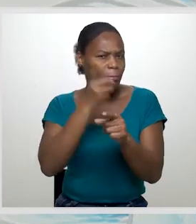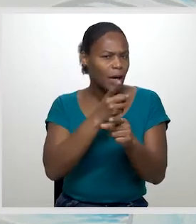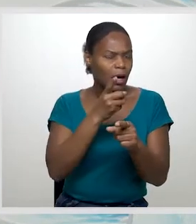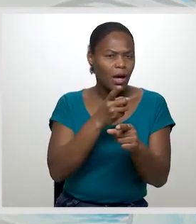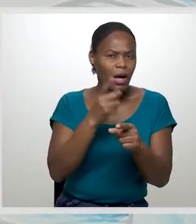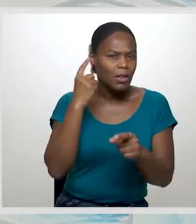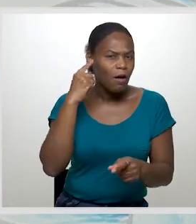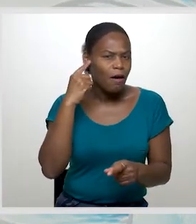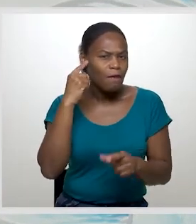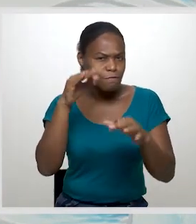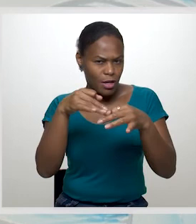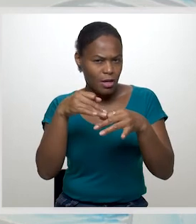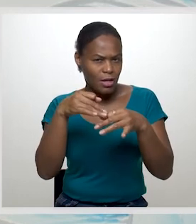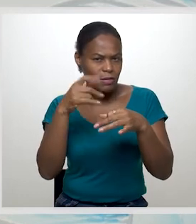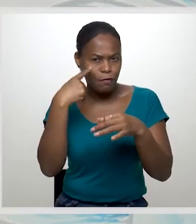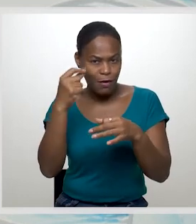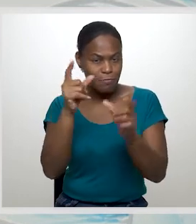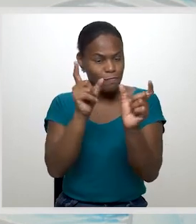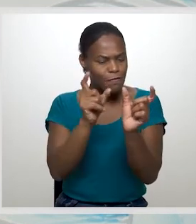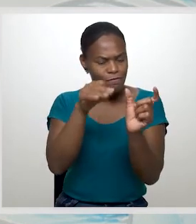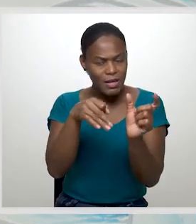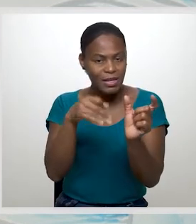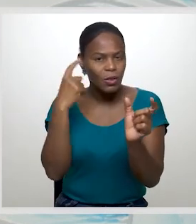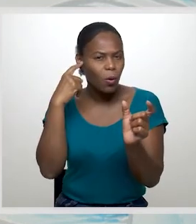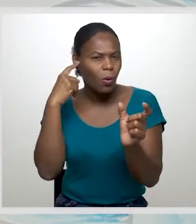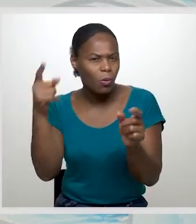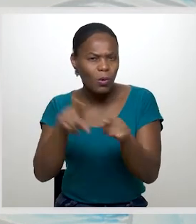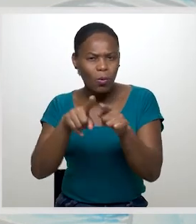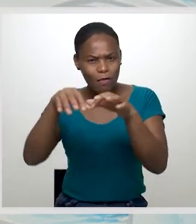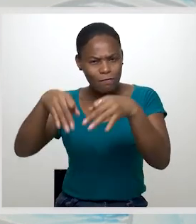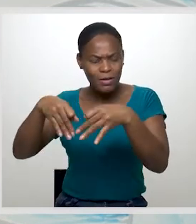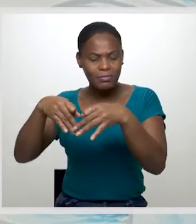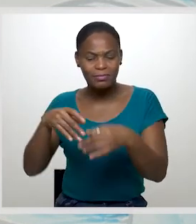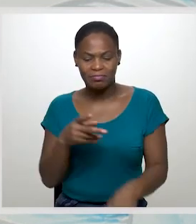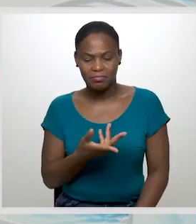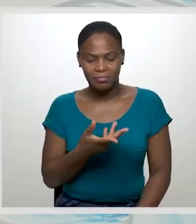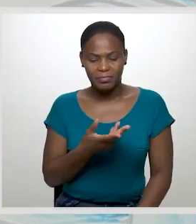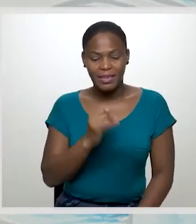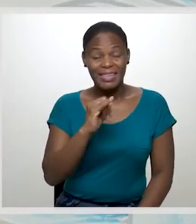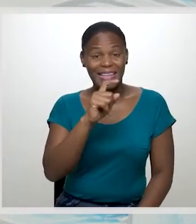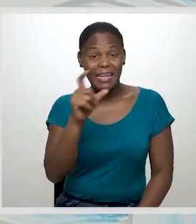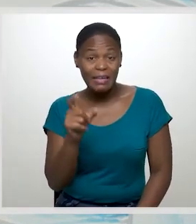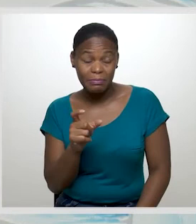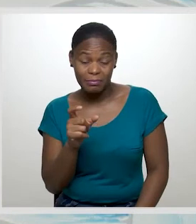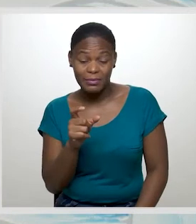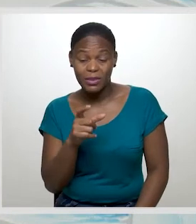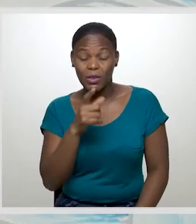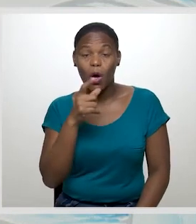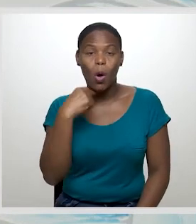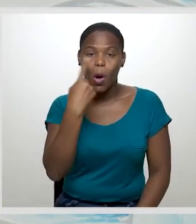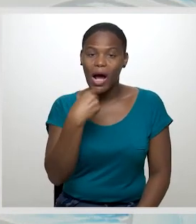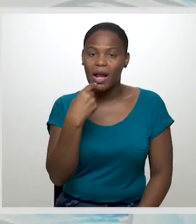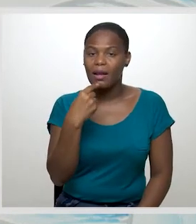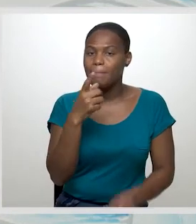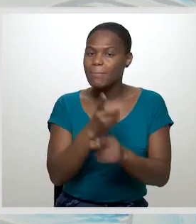terminaison à l'oral. Et nous avons ion, ié. C'est-à-dire qu'à l'oral, on aura 3